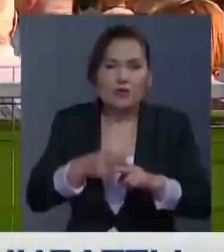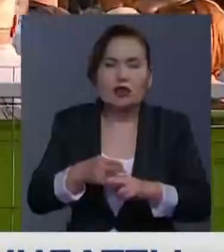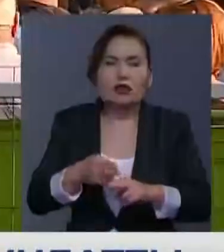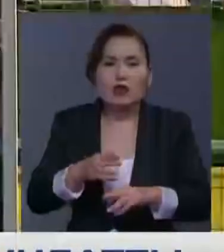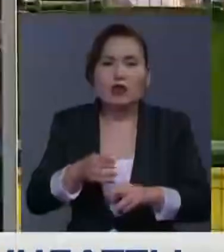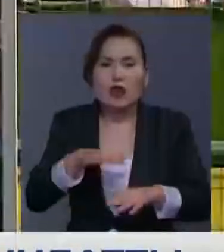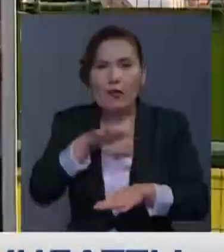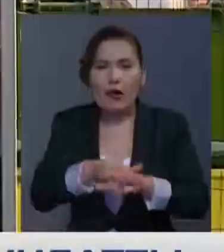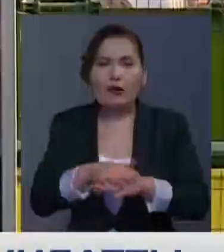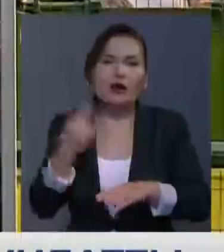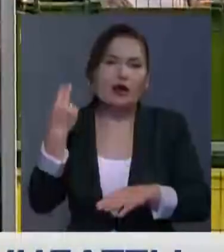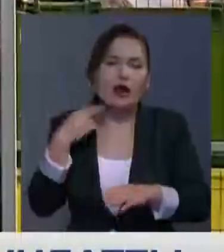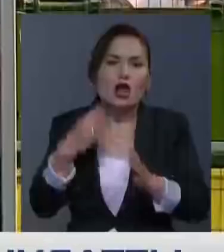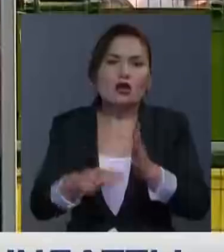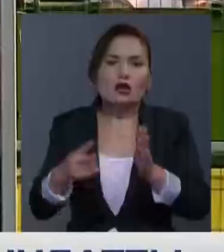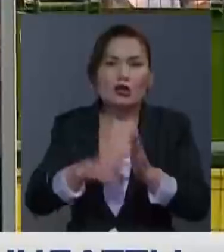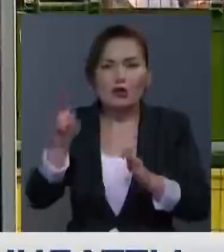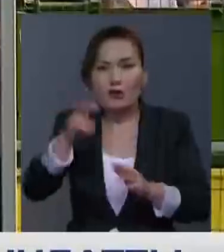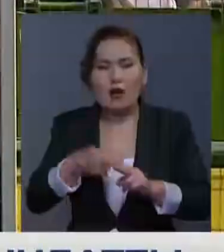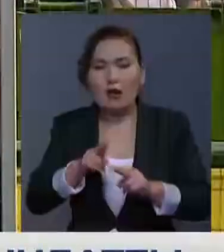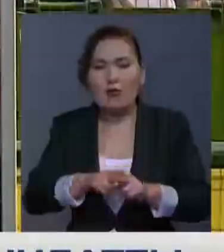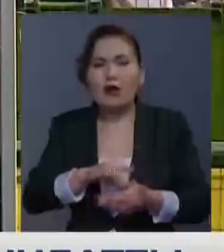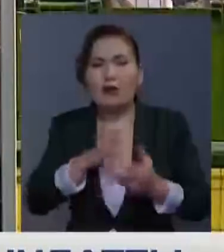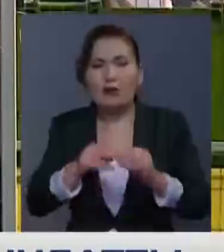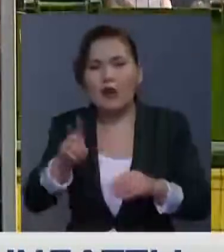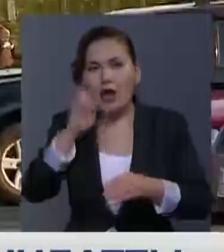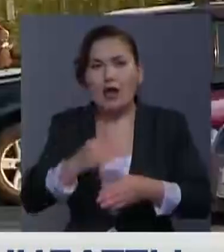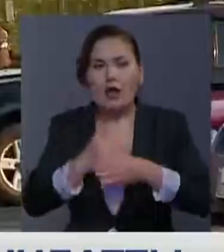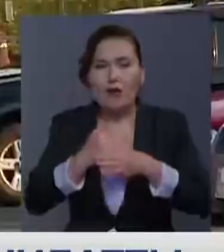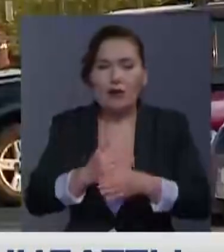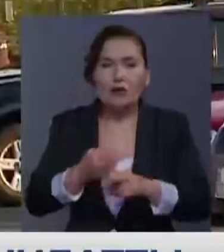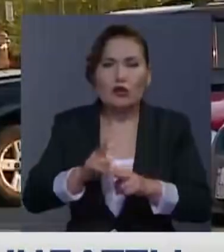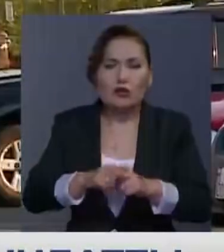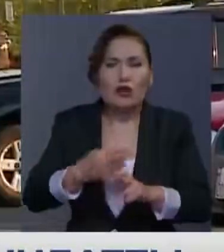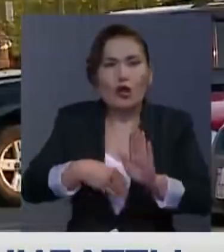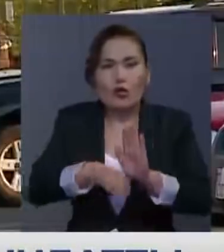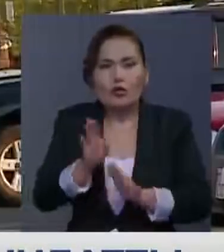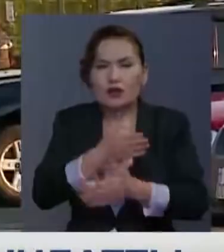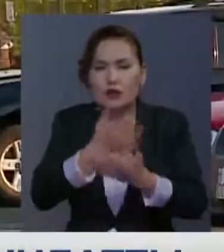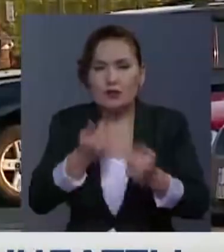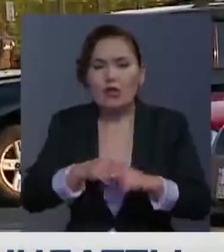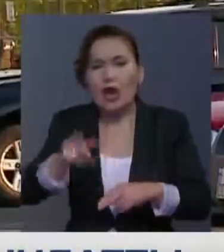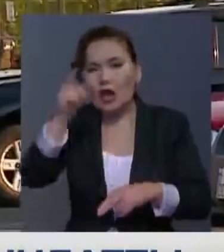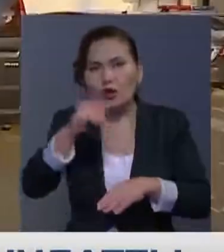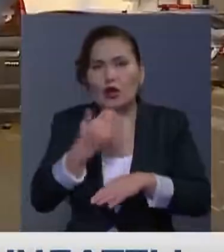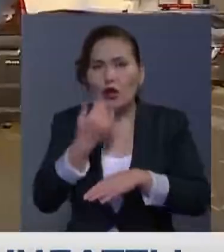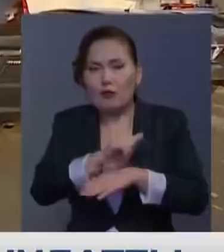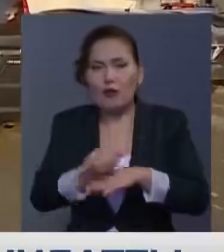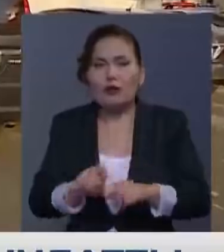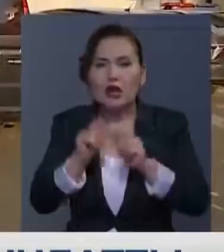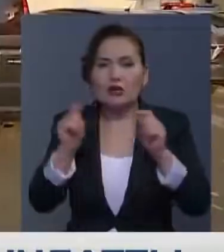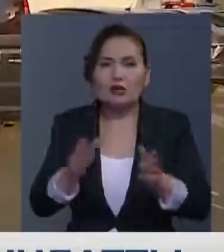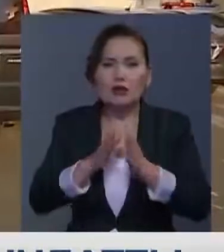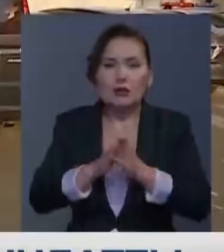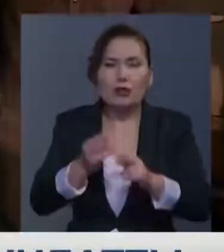жұмыссыздық, банктік қарыз, $97 көлеміндегі бір жолғы жәрдемақы жағдайды жақсарта қоймағанын айтып, Түркиямен шекараны ашуын